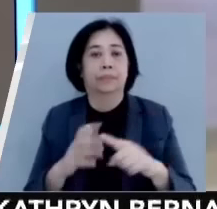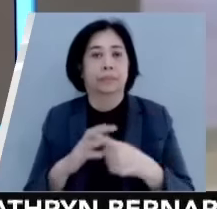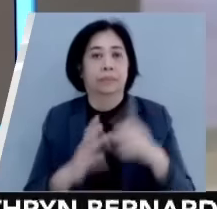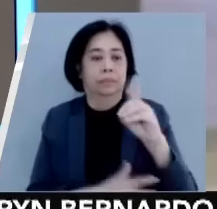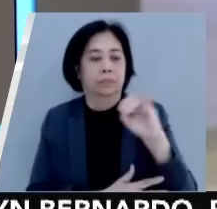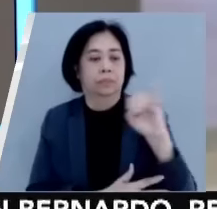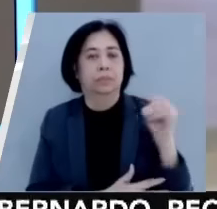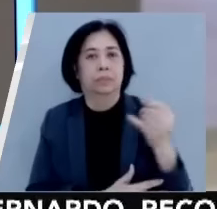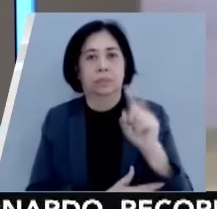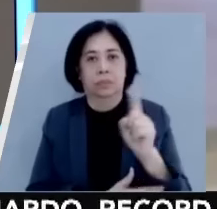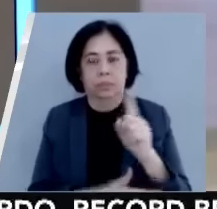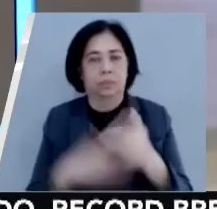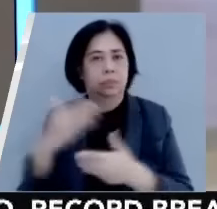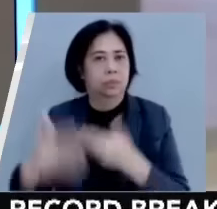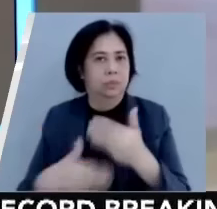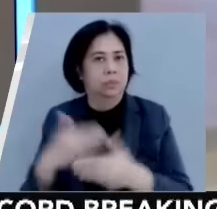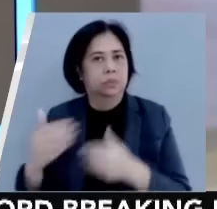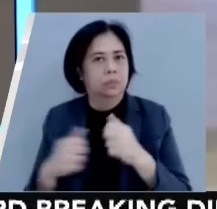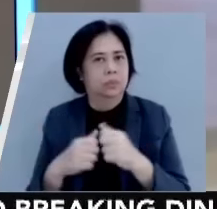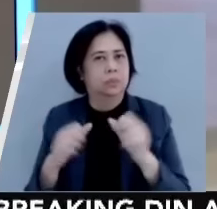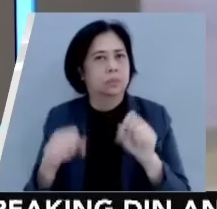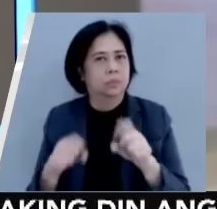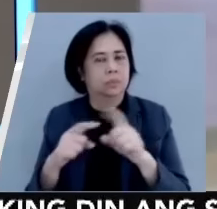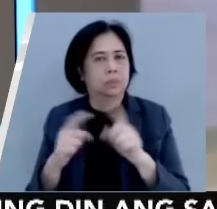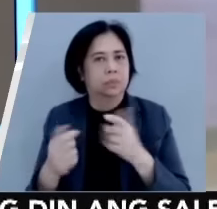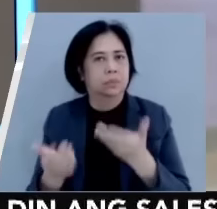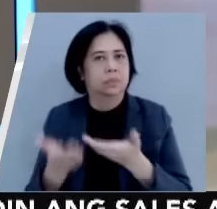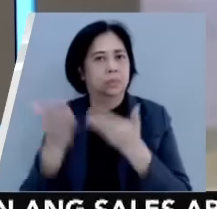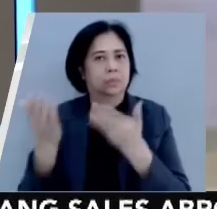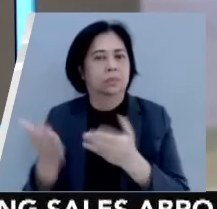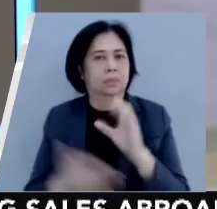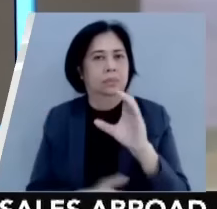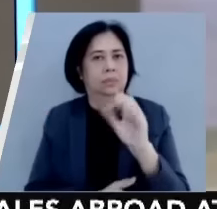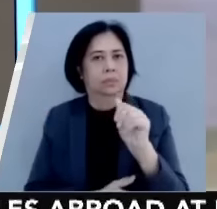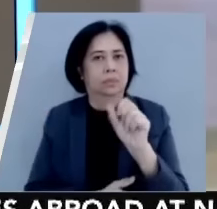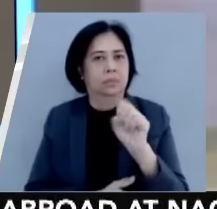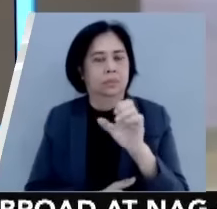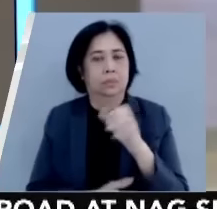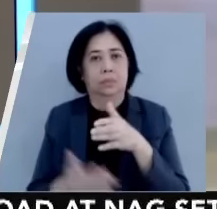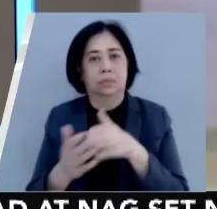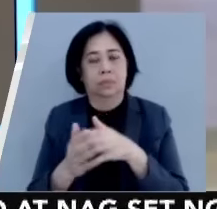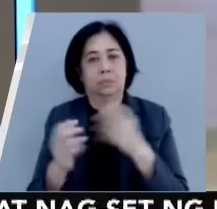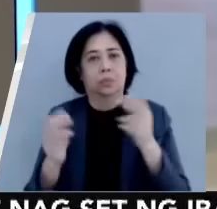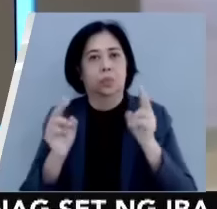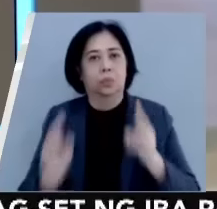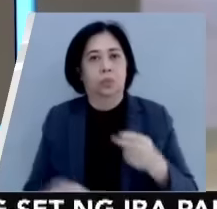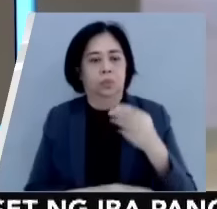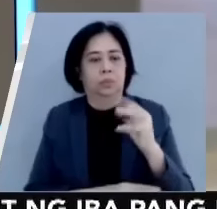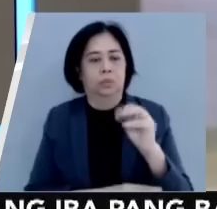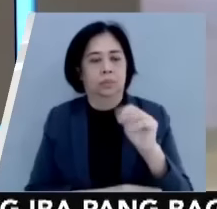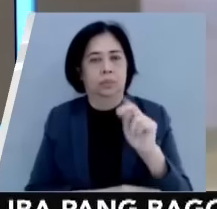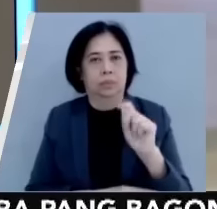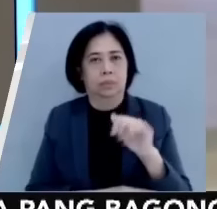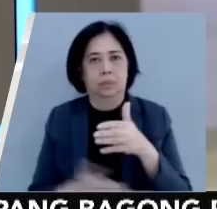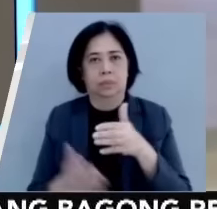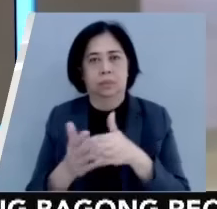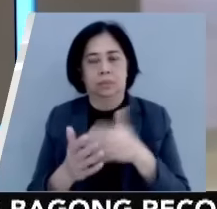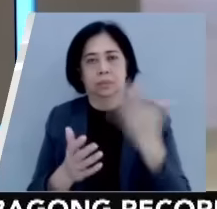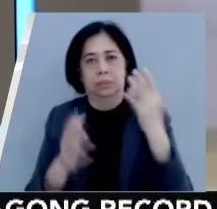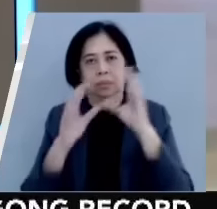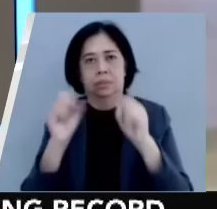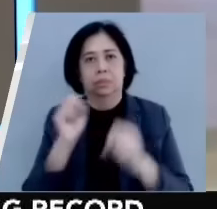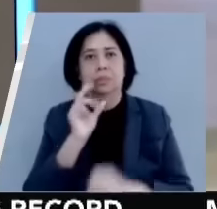ang proseso sa posibleng paghahain ng kasong Crimes Against Humanity laban kay dating Pangulong Rodrigo